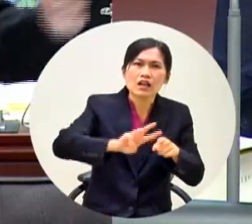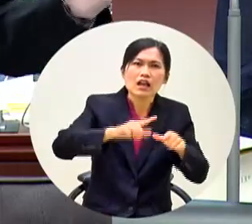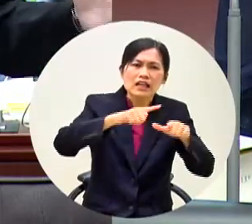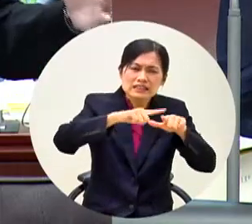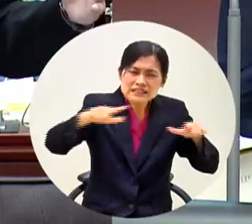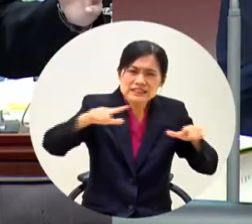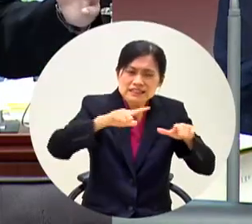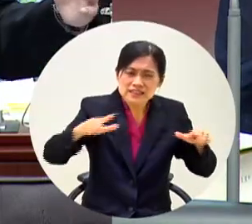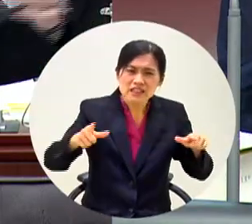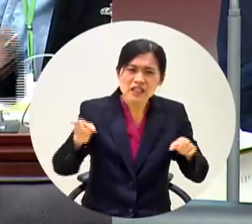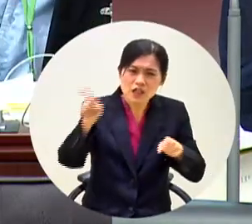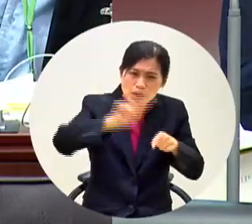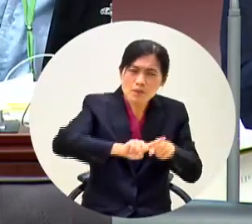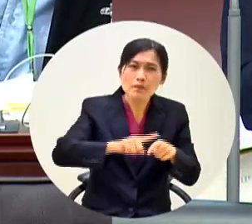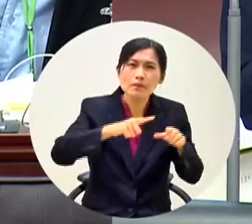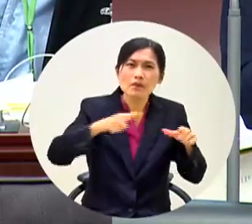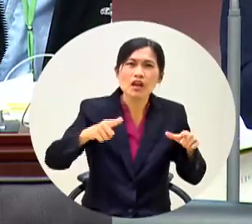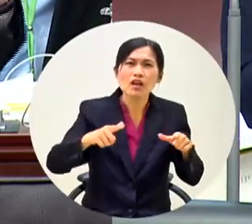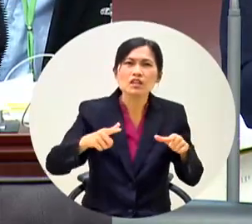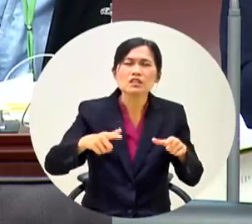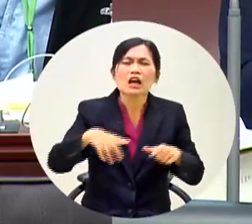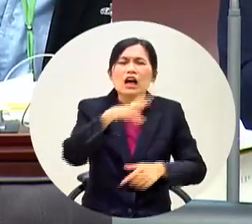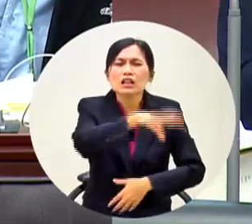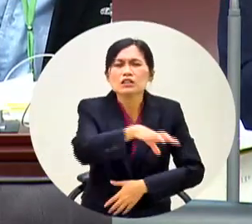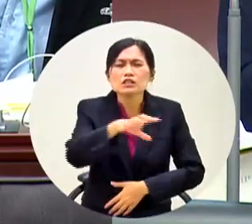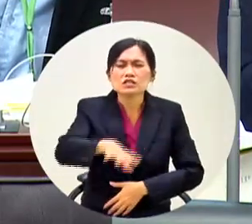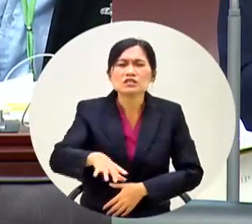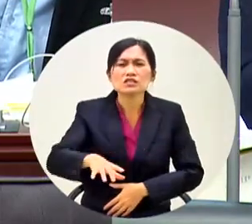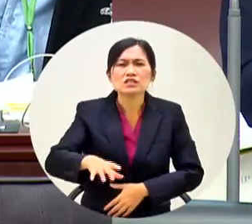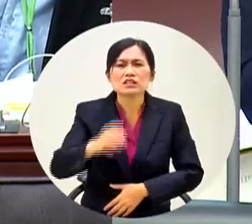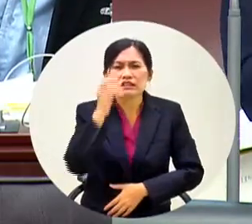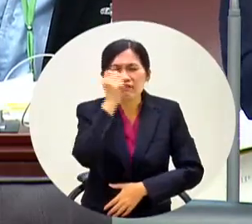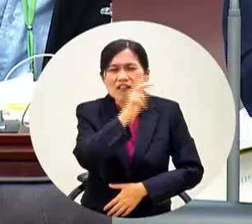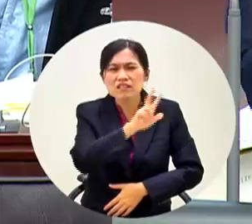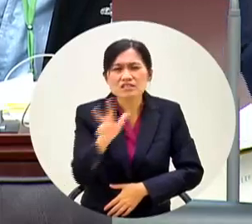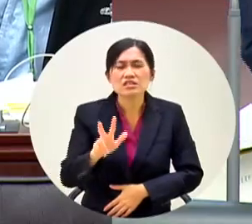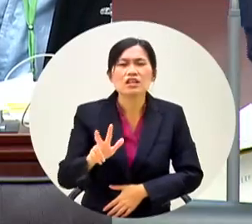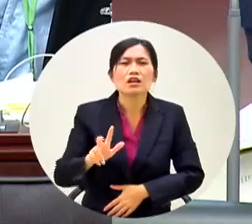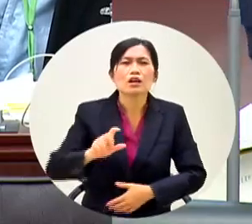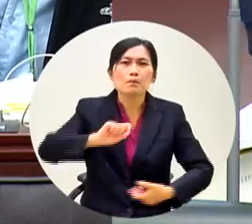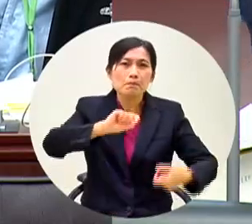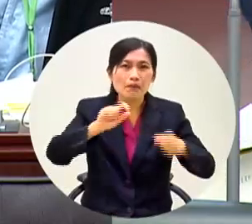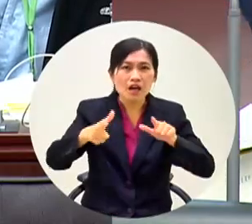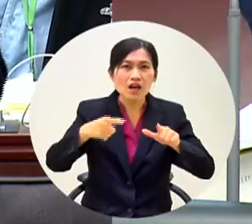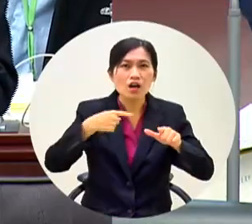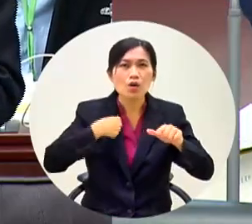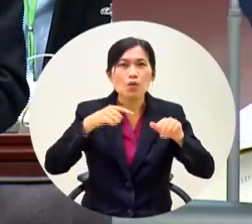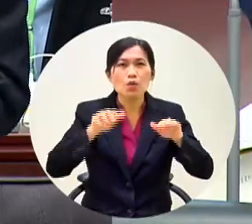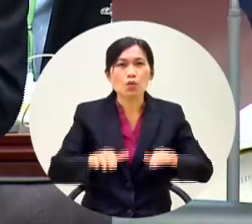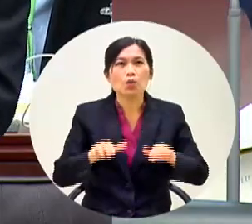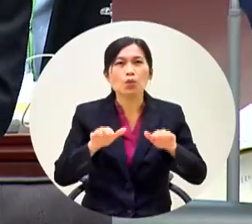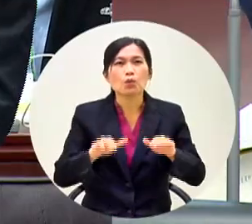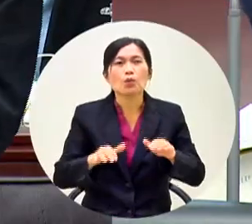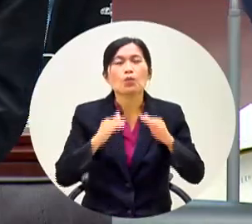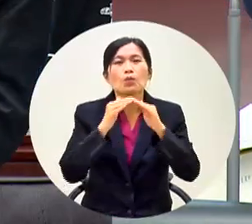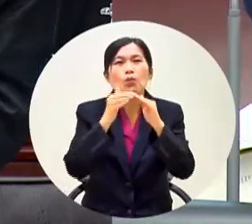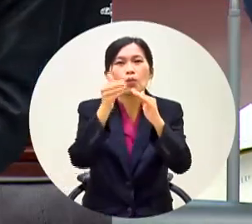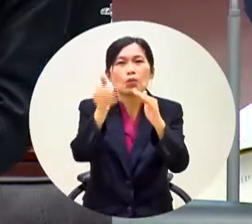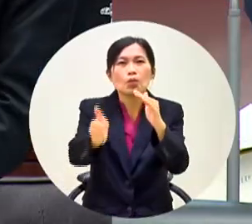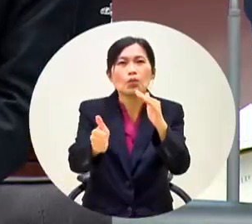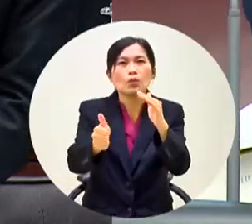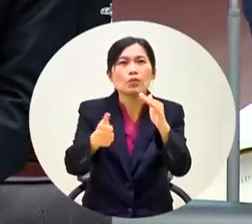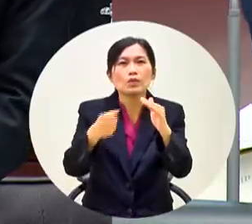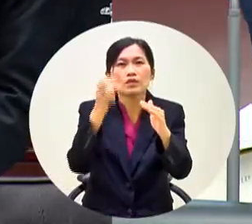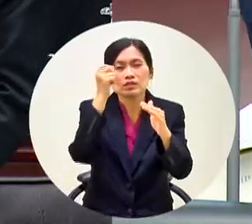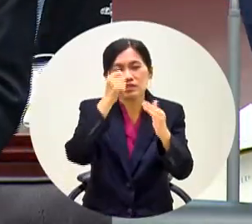那是原来区域的特质的问题啊，并不是因为迁村的问题。所以我在这边市长就要特别